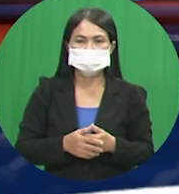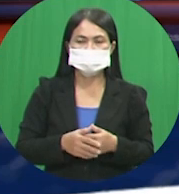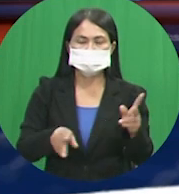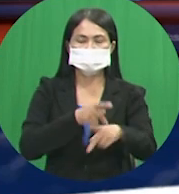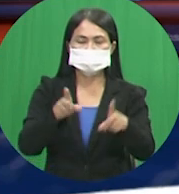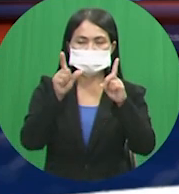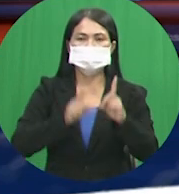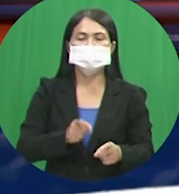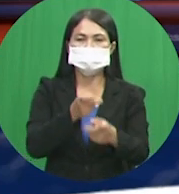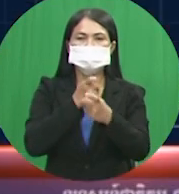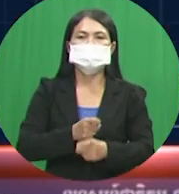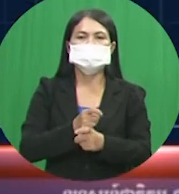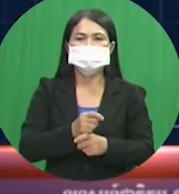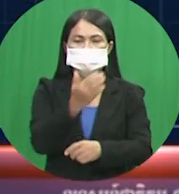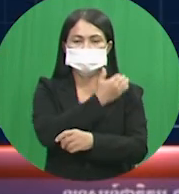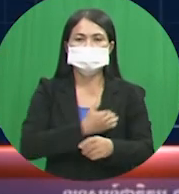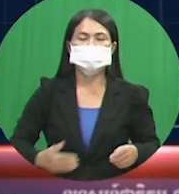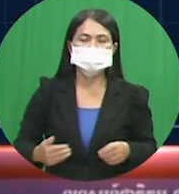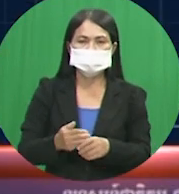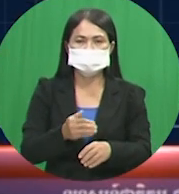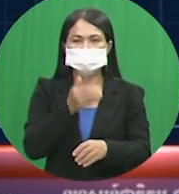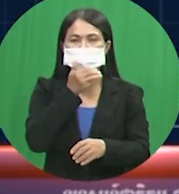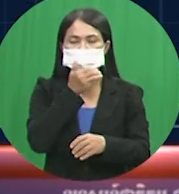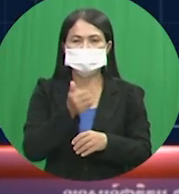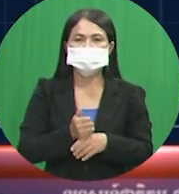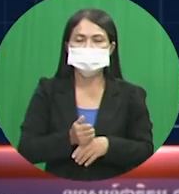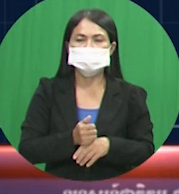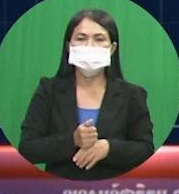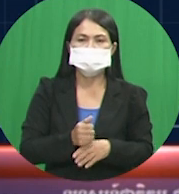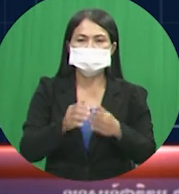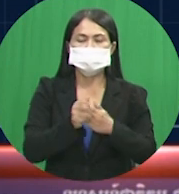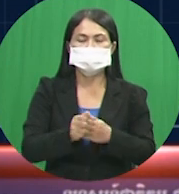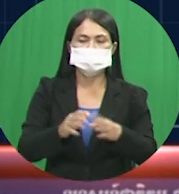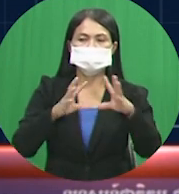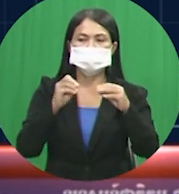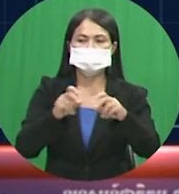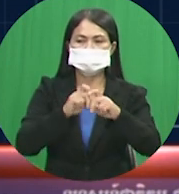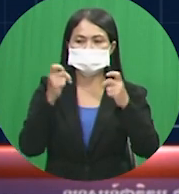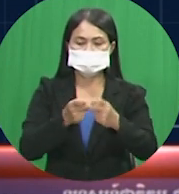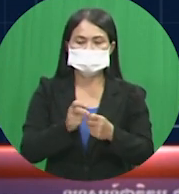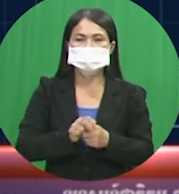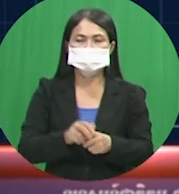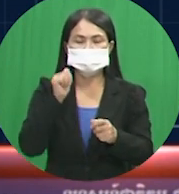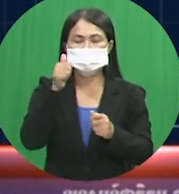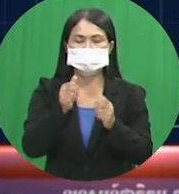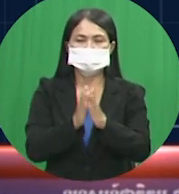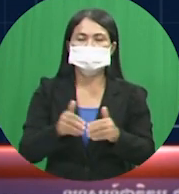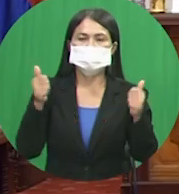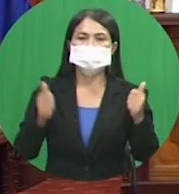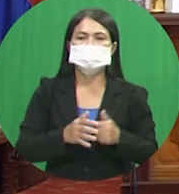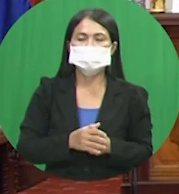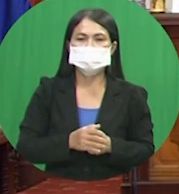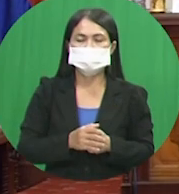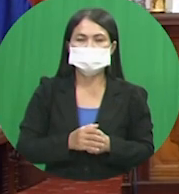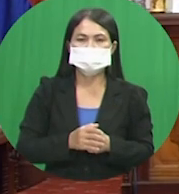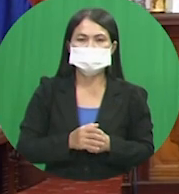ប្រិមត្តរដ្ឋសនិកជនជាតិគ្រប់សម្ដេចអគ្គមហាពញាចក្រីហេងសំរិនដឹកនាំកិច្ចប្រជុំគណៈកម្មាធិការអចិន្ត្រៃយ៍រដ្ឋសភា